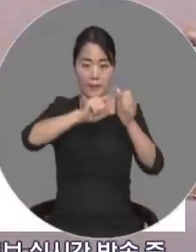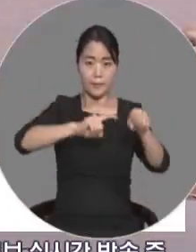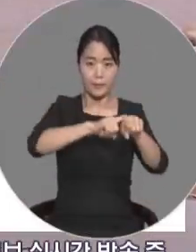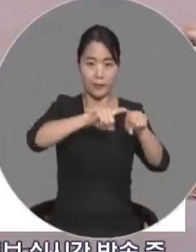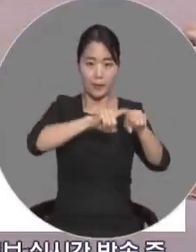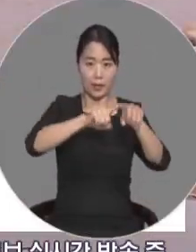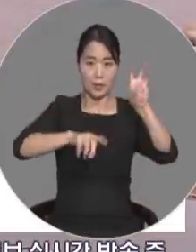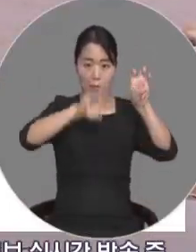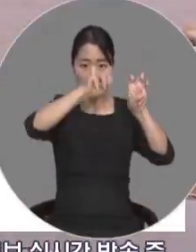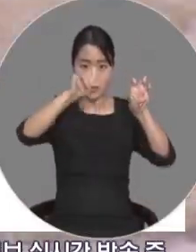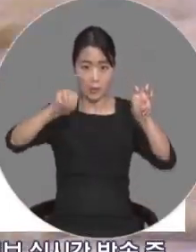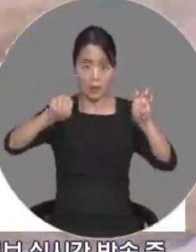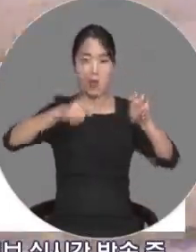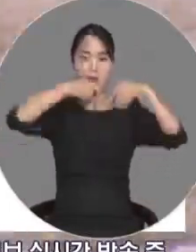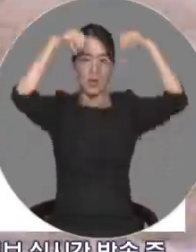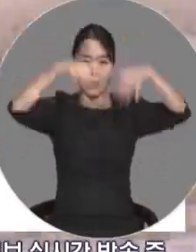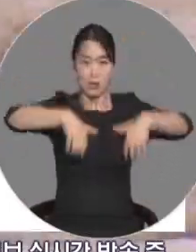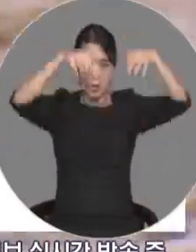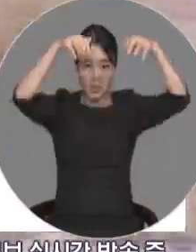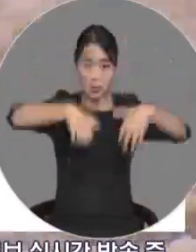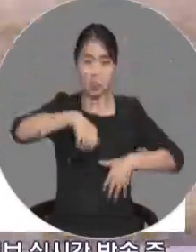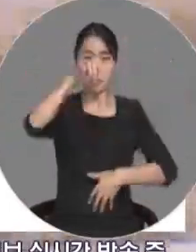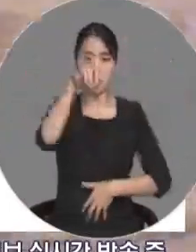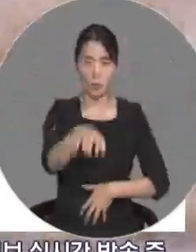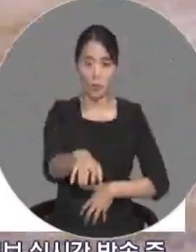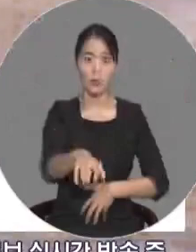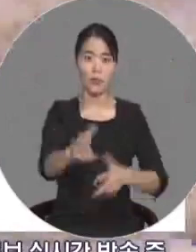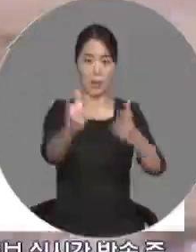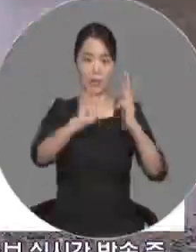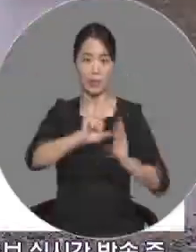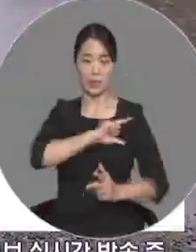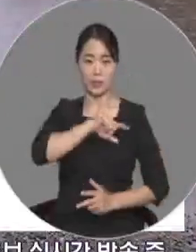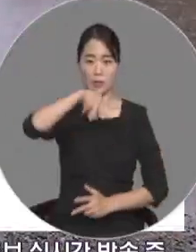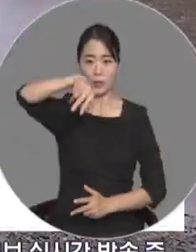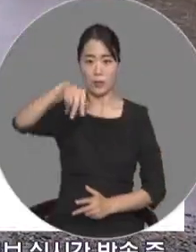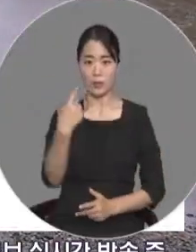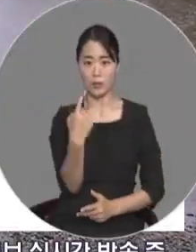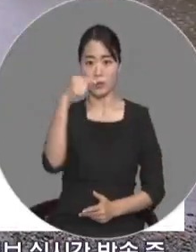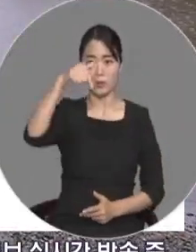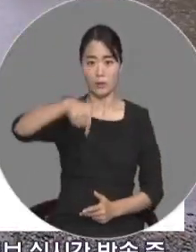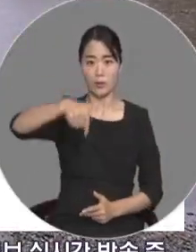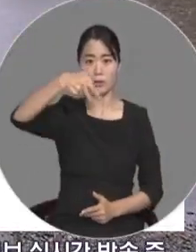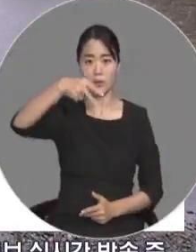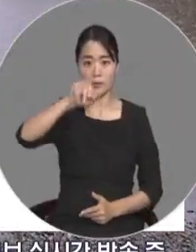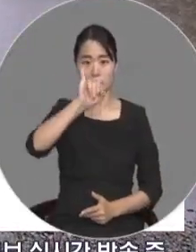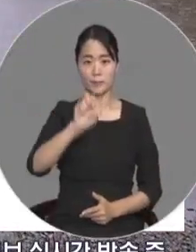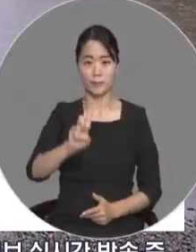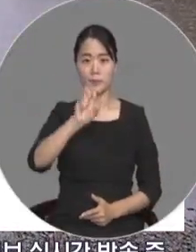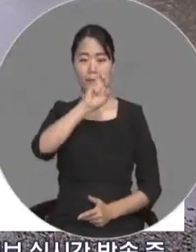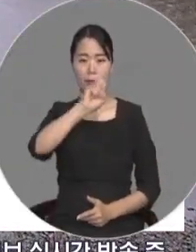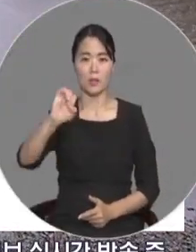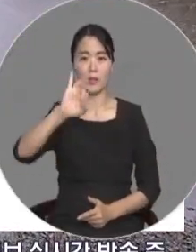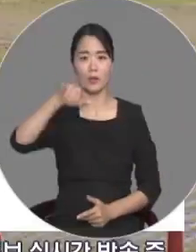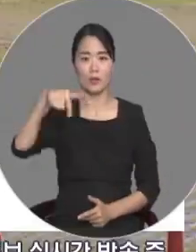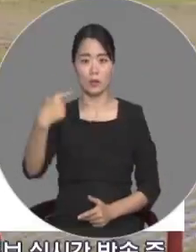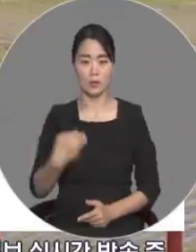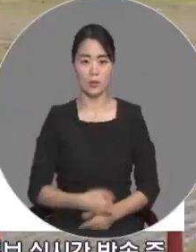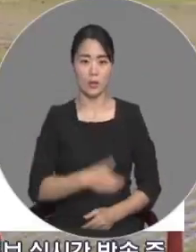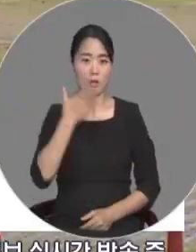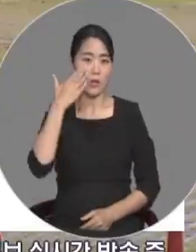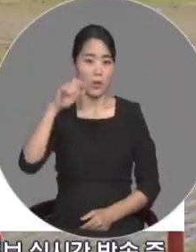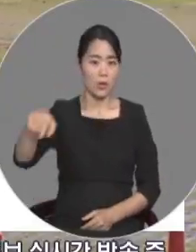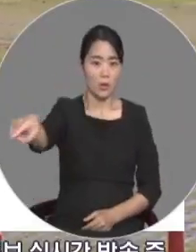많은 비가 쏟아지면서 통제된 속시미규입니다. 이 밖에도 둔치 주차장과 산책로 등 울산 전역